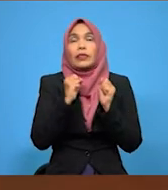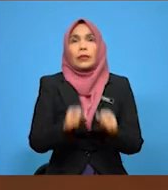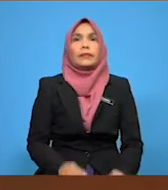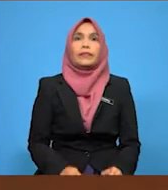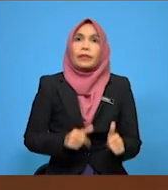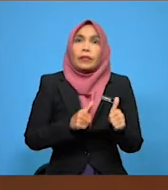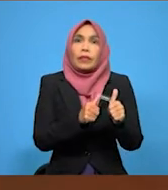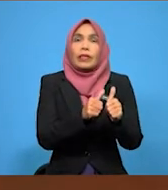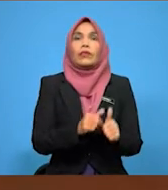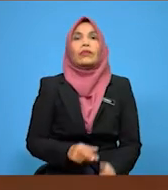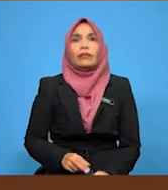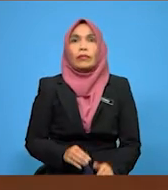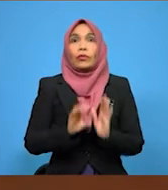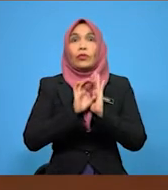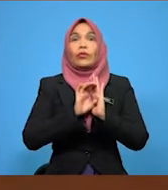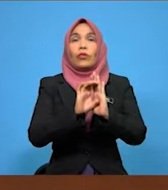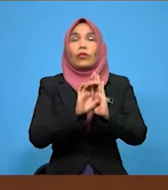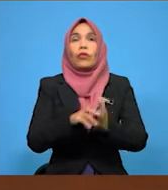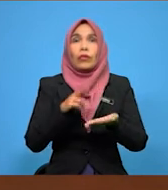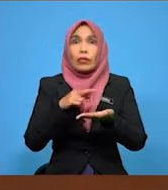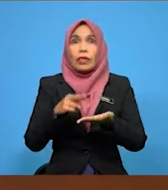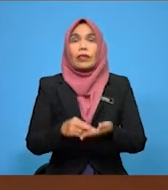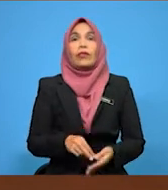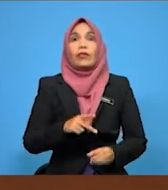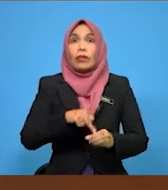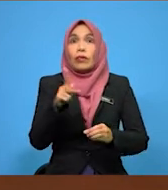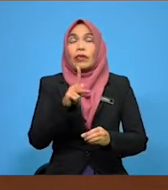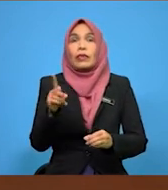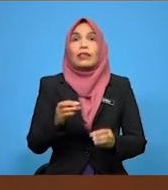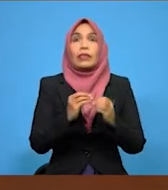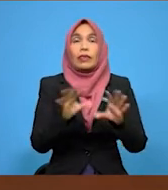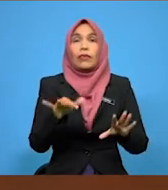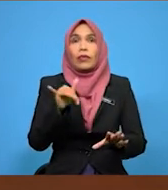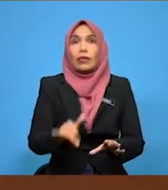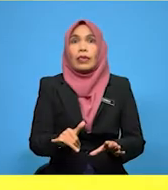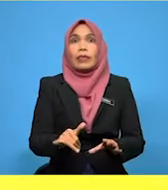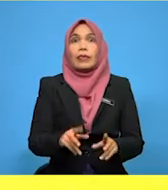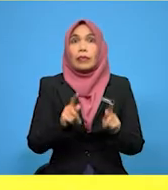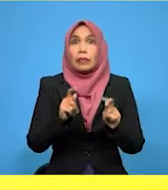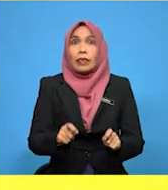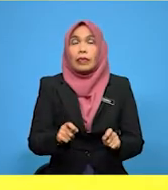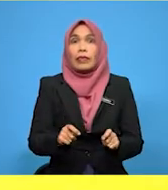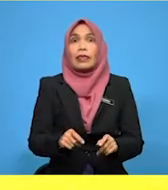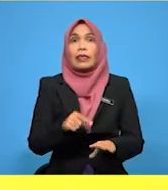Berikut merupakan contoh rekod pengeluaran telur yang perlu disediakan.